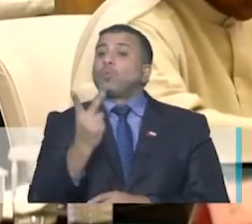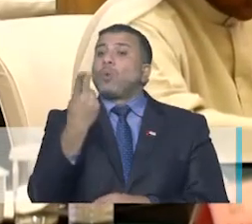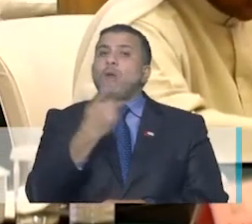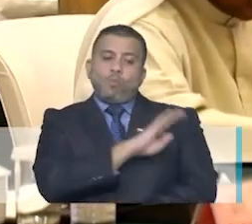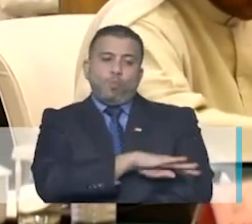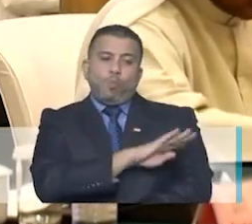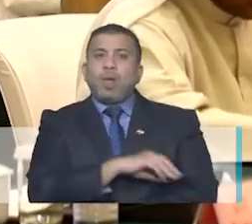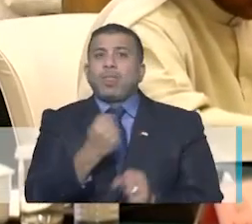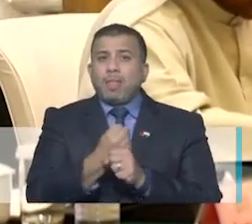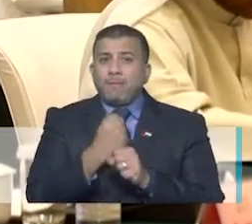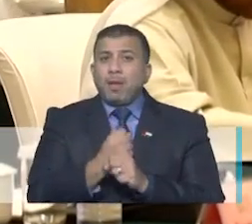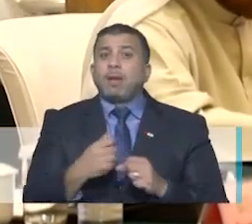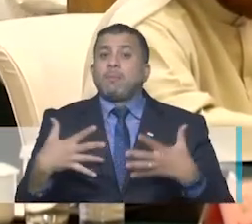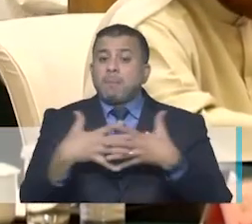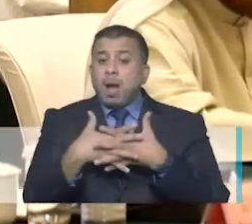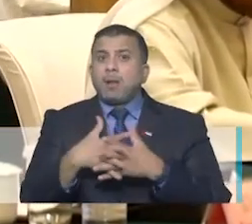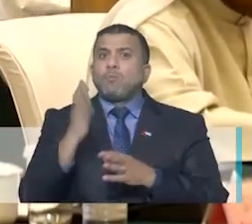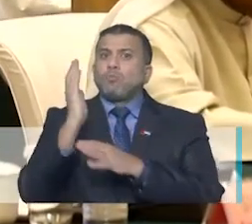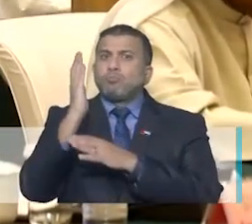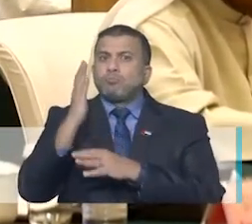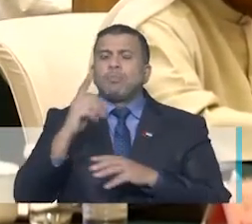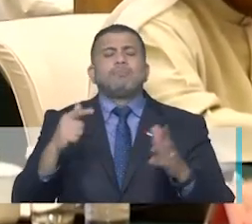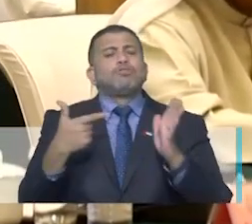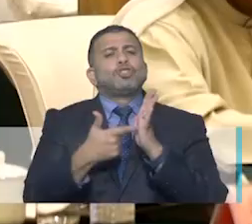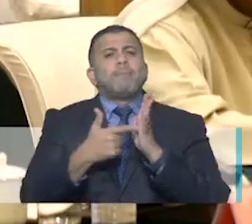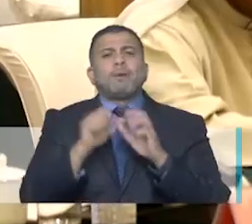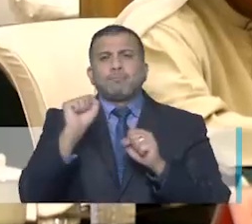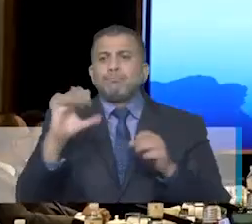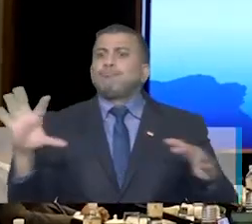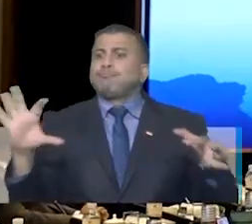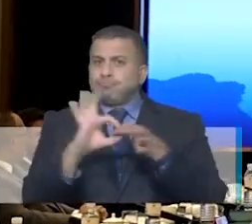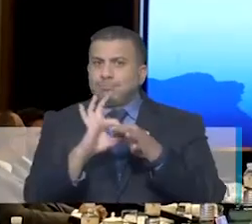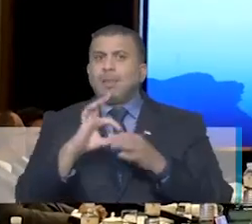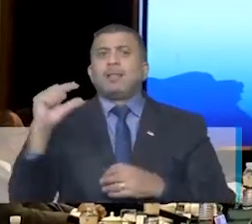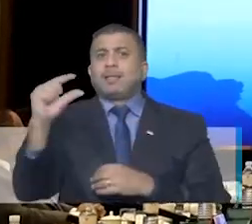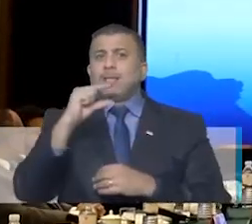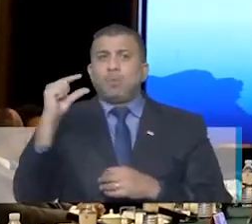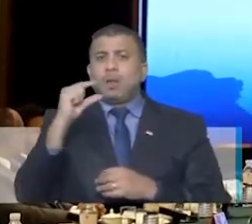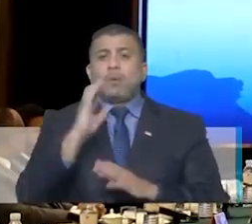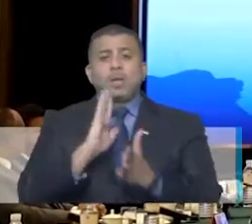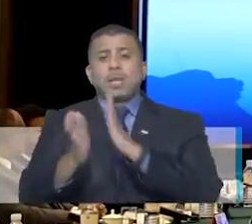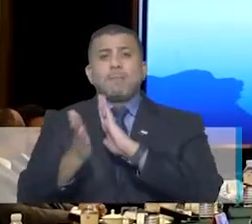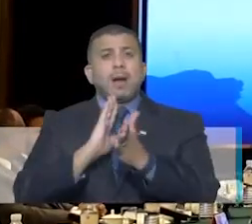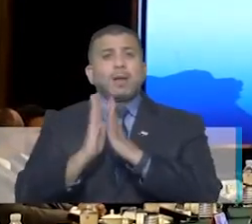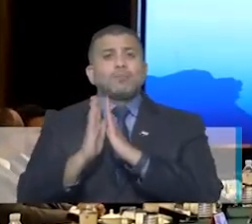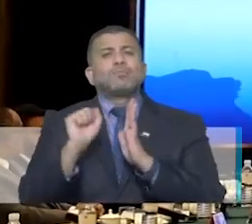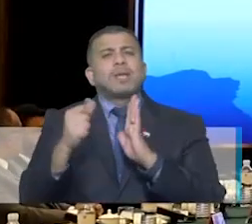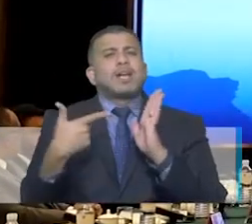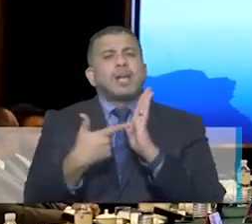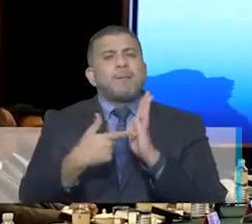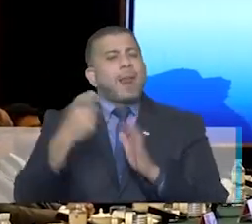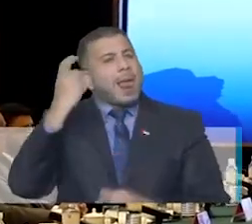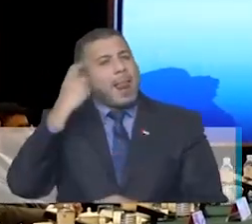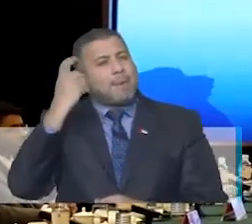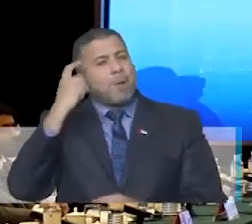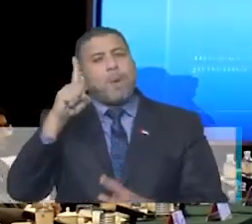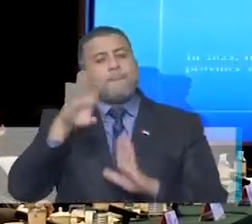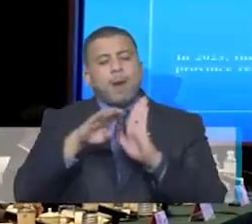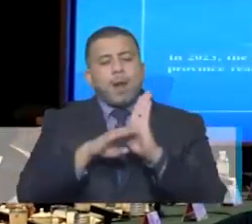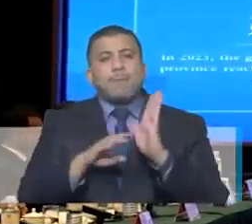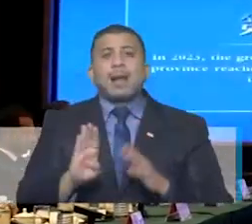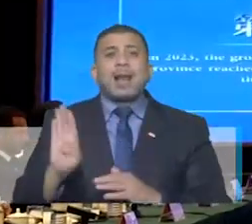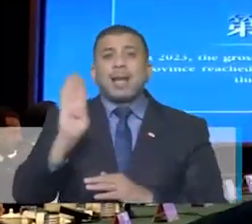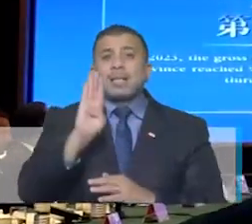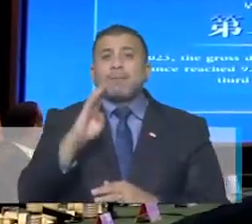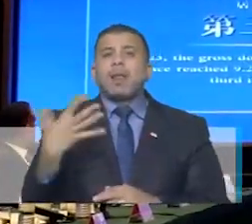الى جانب المشاركه في الندوات واللقاءات الاكاديميه الدوليه وتبادل المواد الاكاديميه والعلميه والبرامج